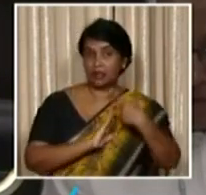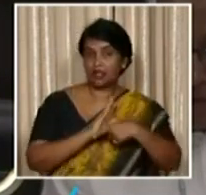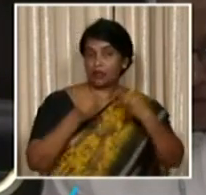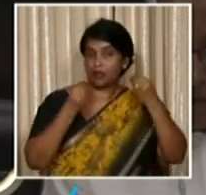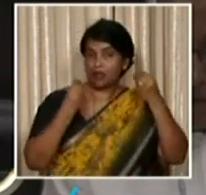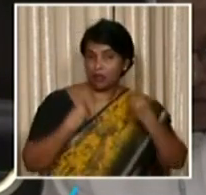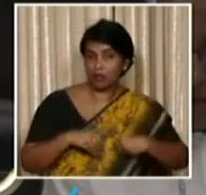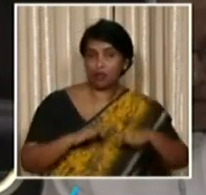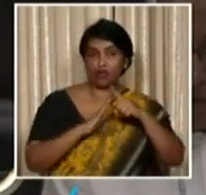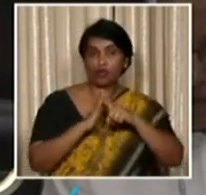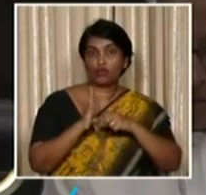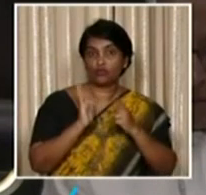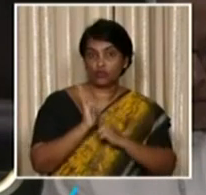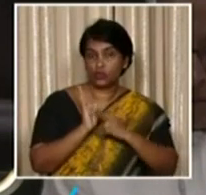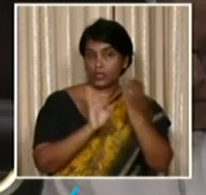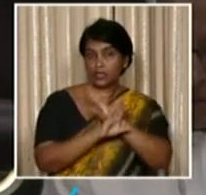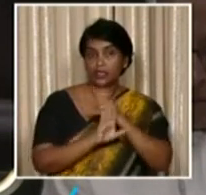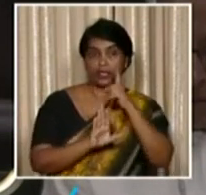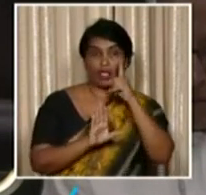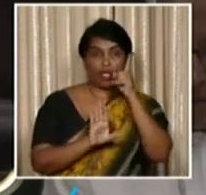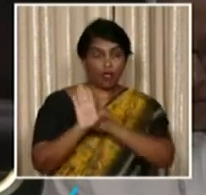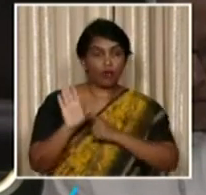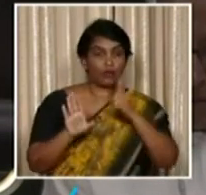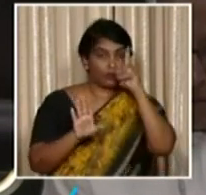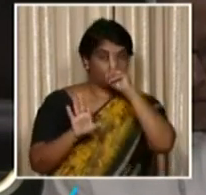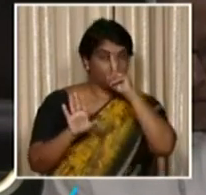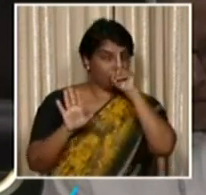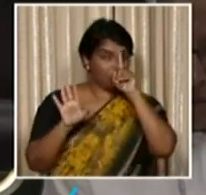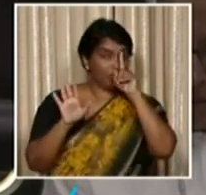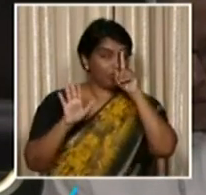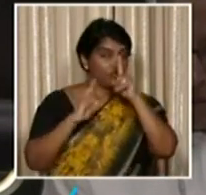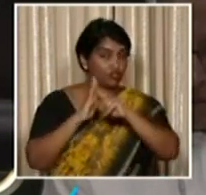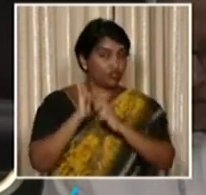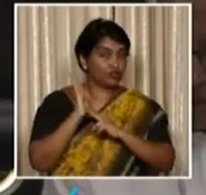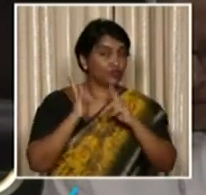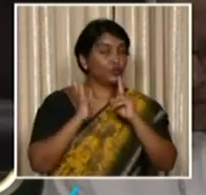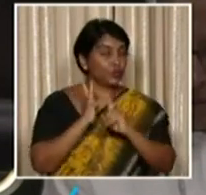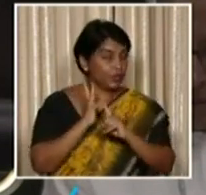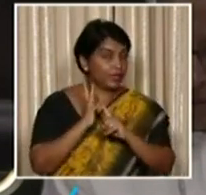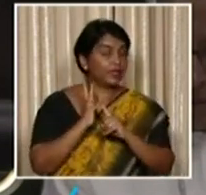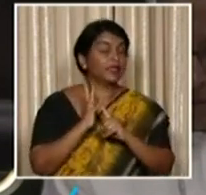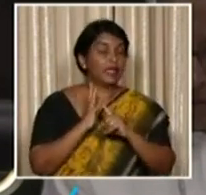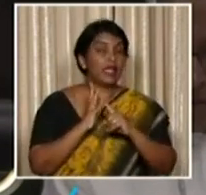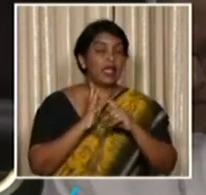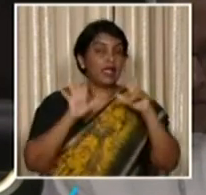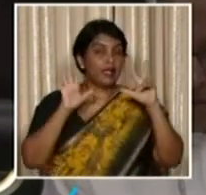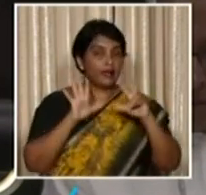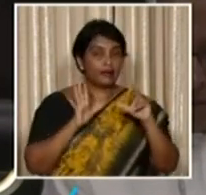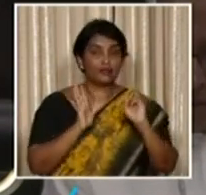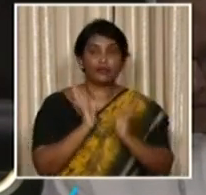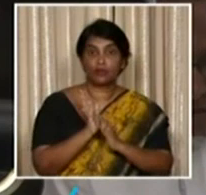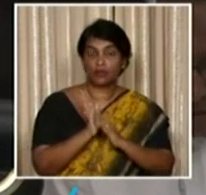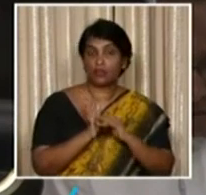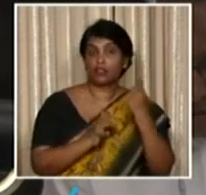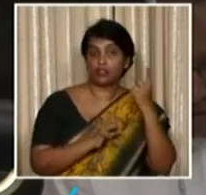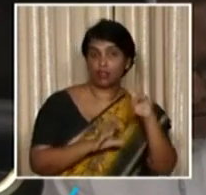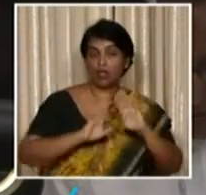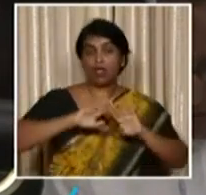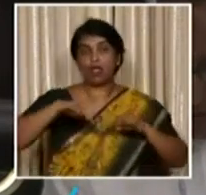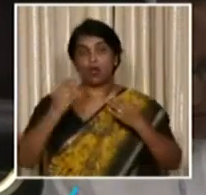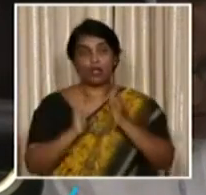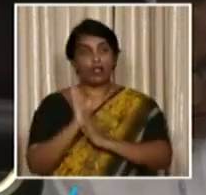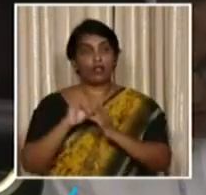වෙලා ජූනි මාසේ ගිය අවුරුද්දේ 8 වෙනිදා කරපු සාකච්ඡාවේදී කාර්ක සභා මන්ත්‍රීවරු 12 දෙනෙකුත් එළියේ